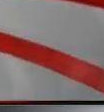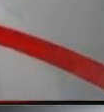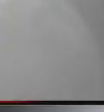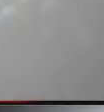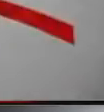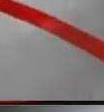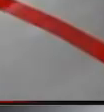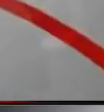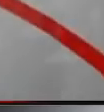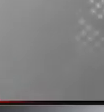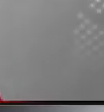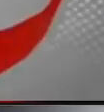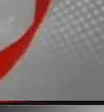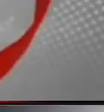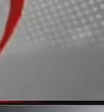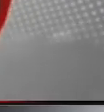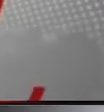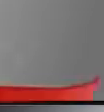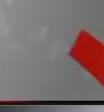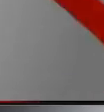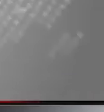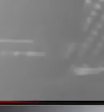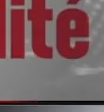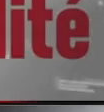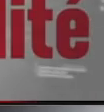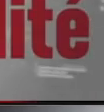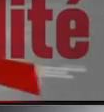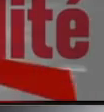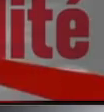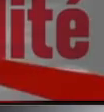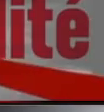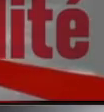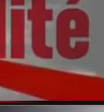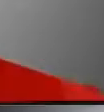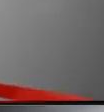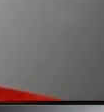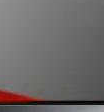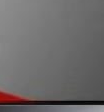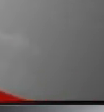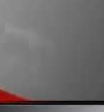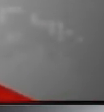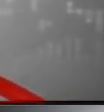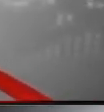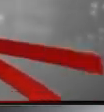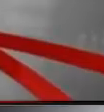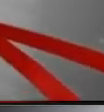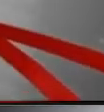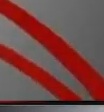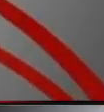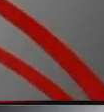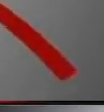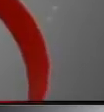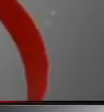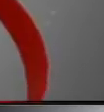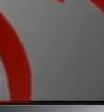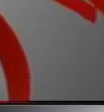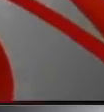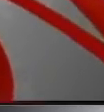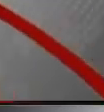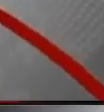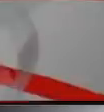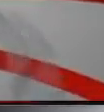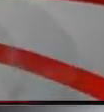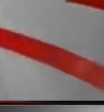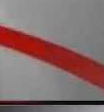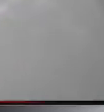bonsoir. Voilà, nous sommes tant de président de la République, là, qui c'est Jovenel Moïse, monsieur. Bon, voici, ouais, bagaille dirigé ton pays d'Haïti.